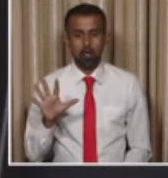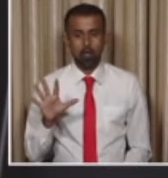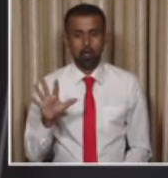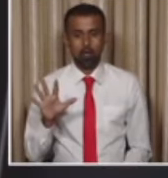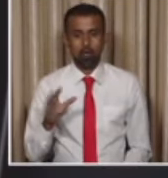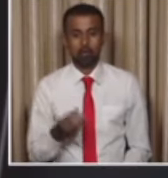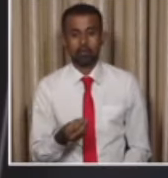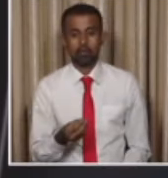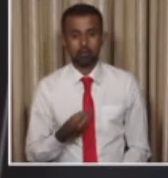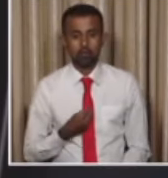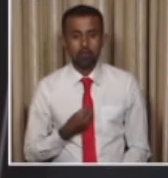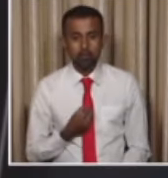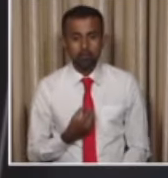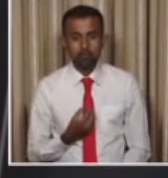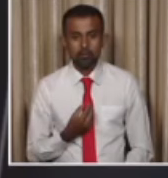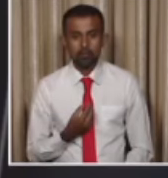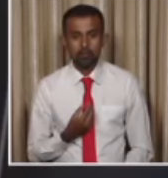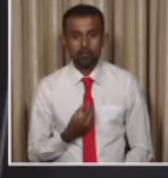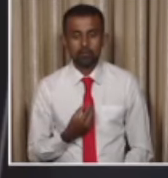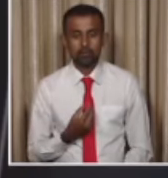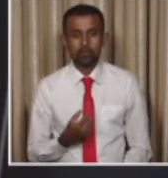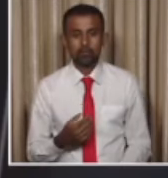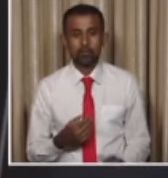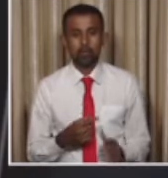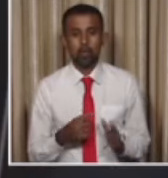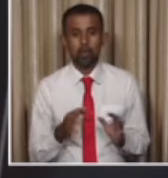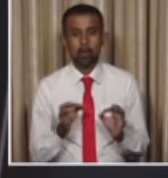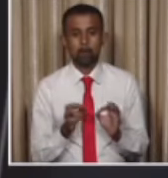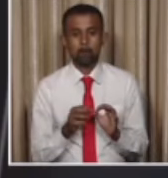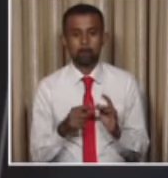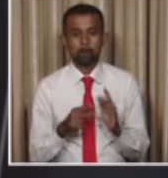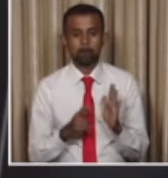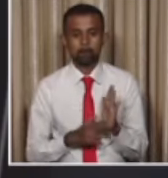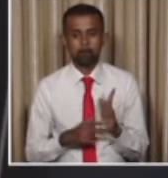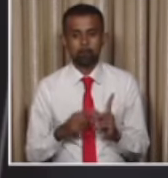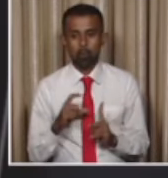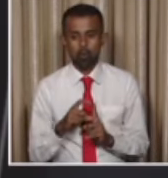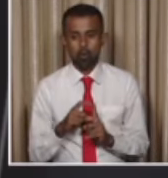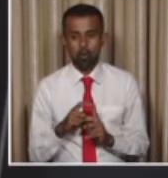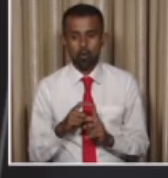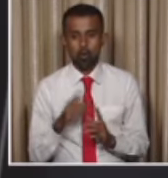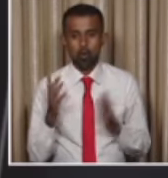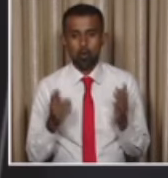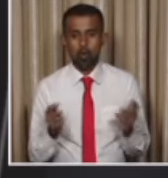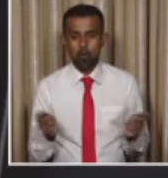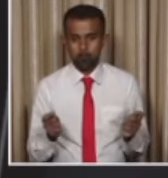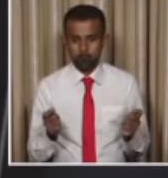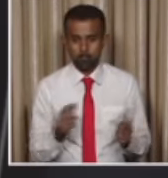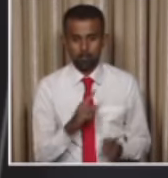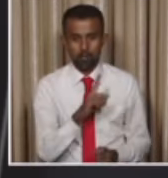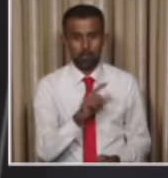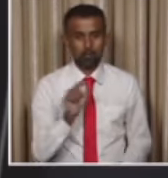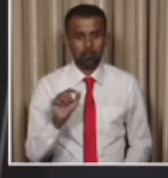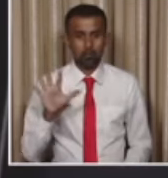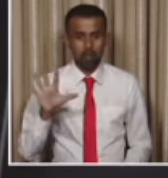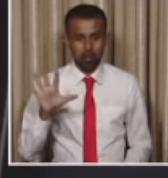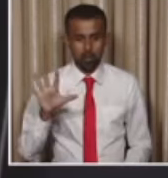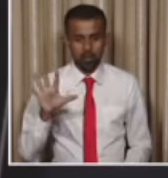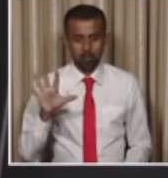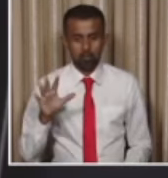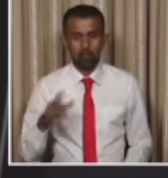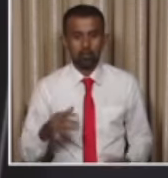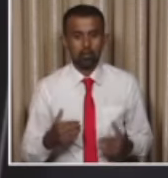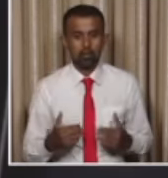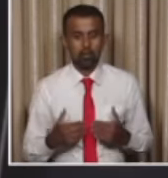එතකොට අපිට යන්න දෙනවා සංවර්ධන බැඳුම් කරයන් නිකුත් කරන්න වර්ල් මාකට් එකට 1.5ක්. එතකොට